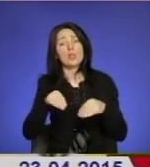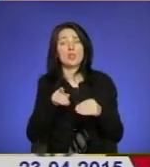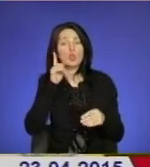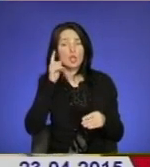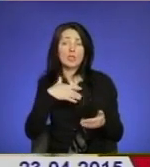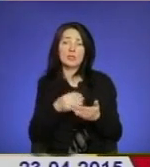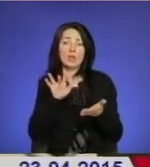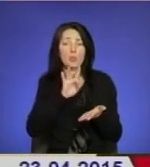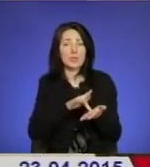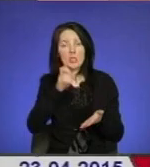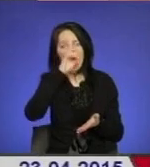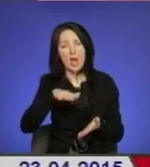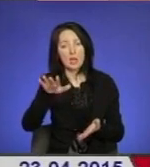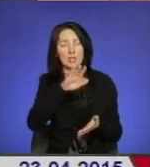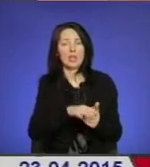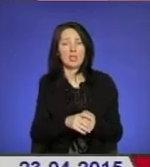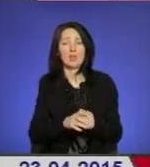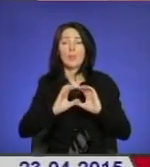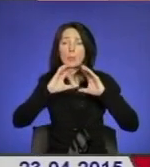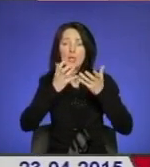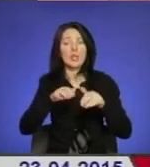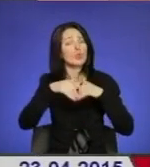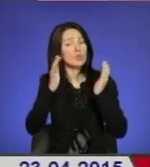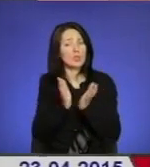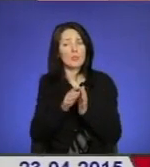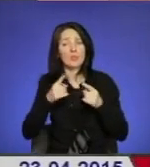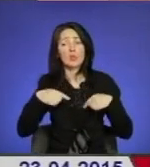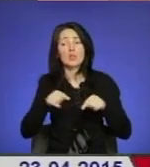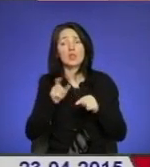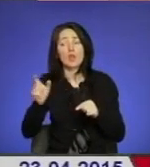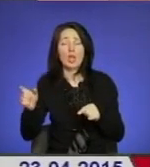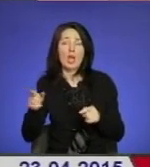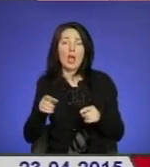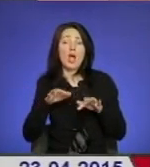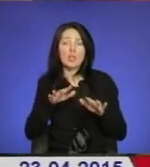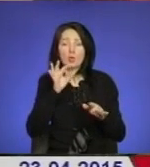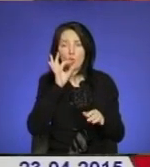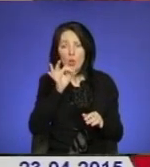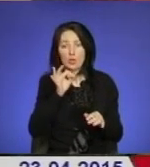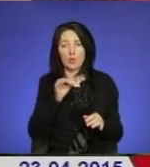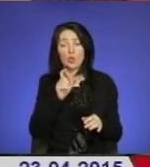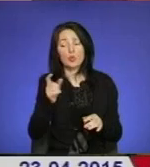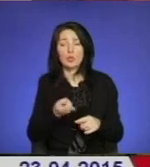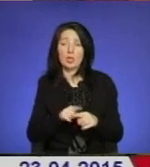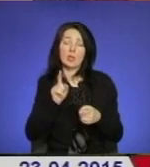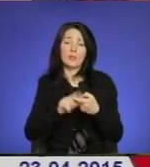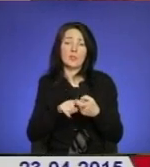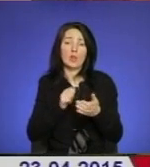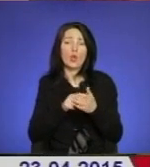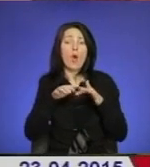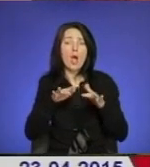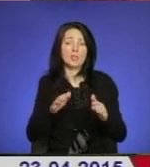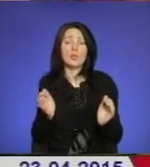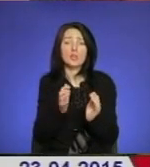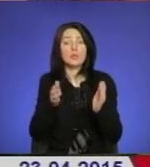та планету загалом. Організатори заходу кажуть, люди, які долучаться до акції, звичайно, берегтимуть дерева, підтримуватимуть